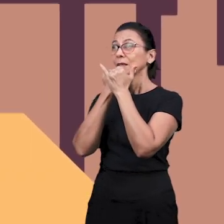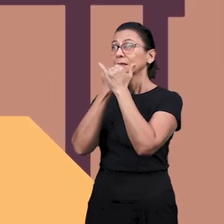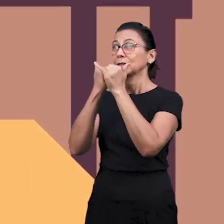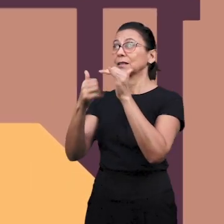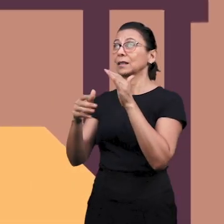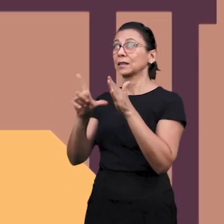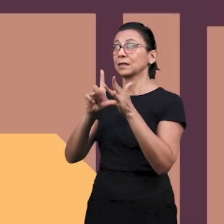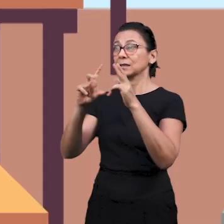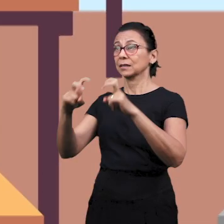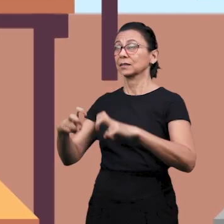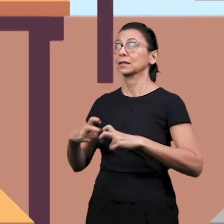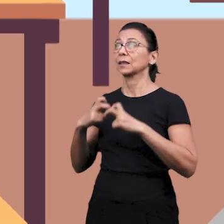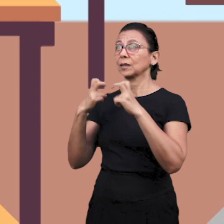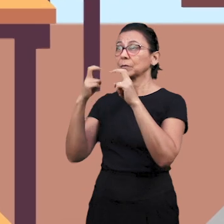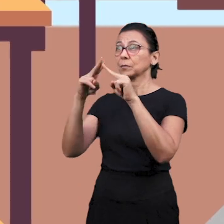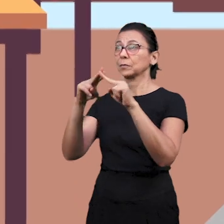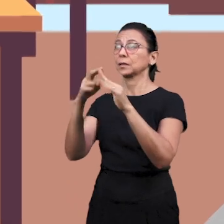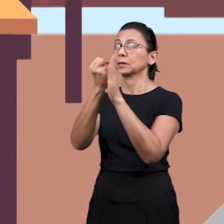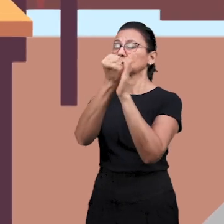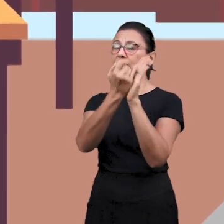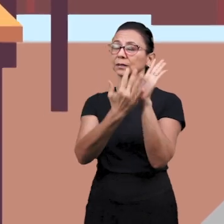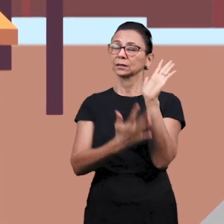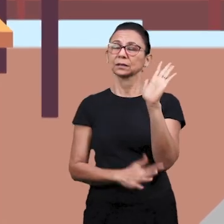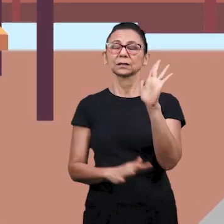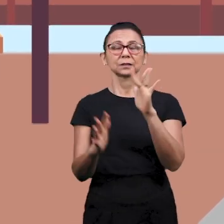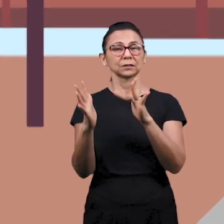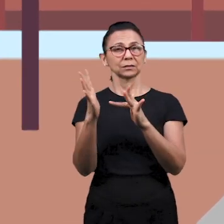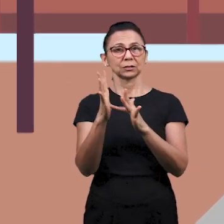Господь, о крови Христа Тебя прошу.